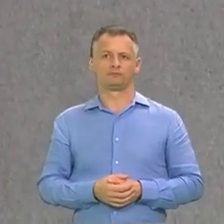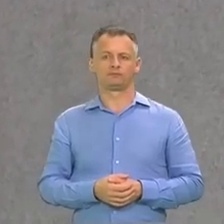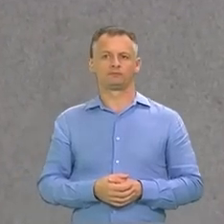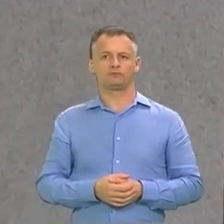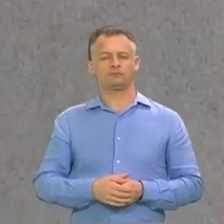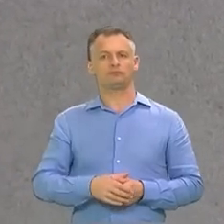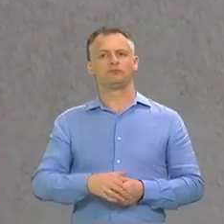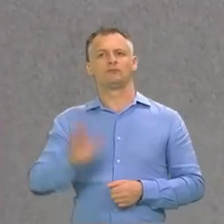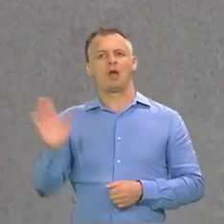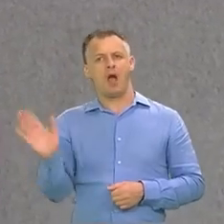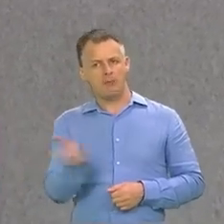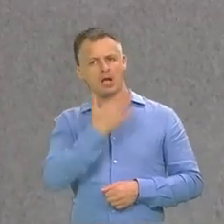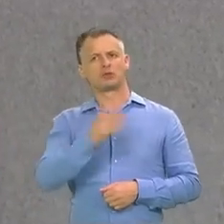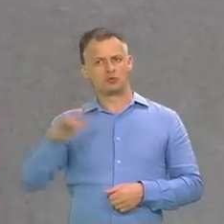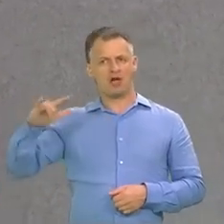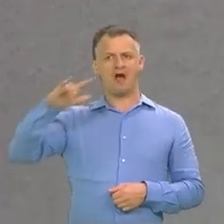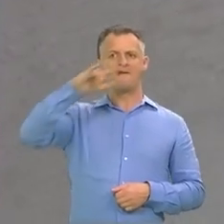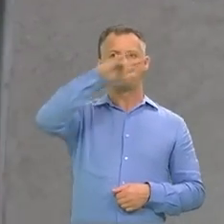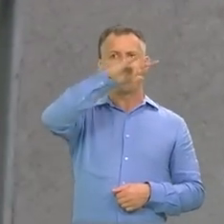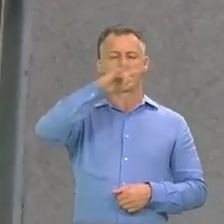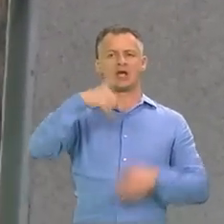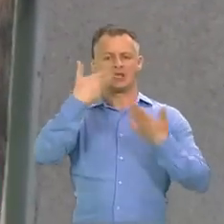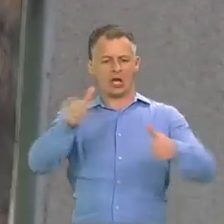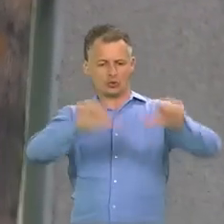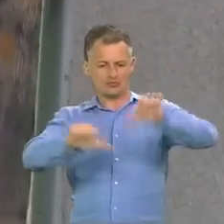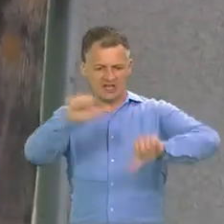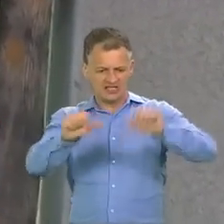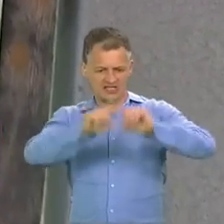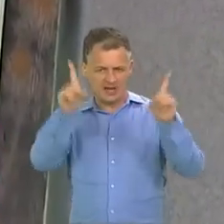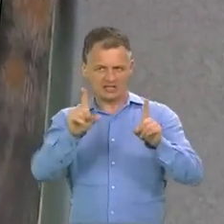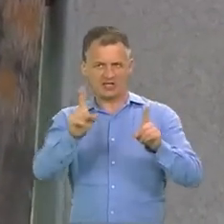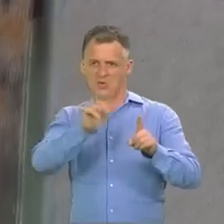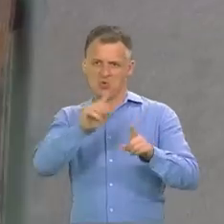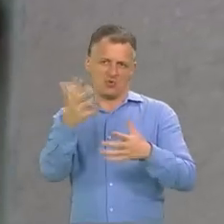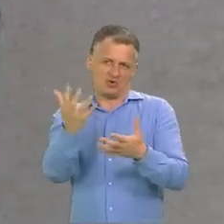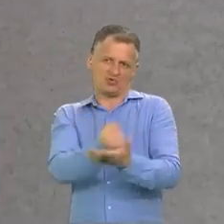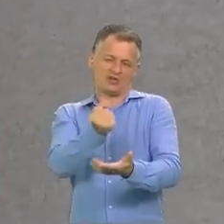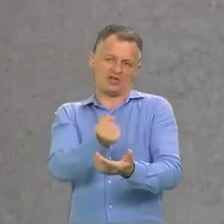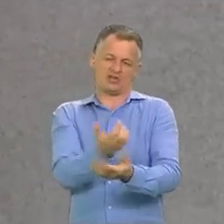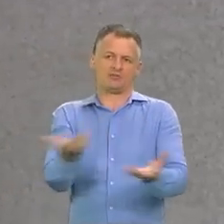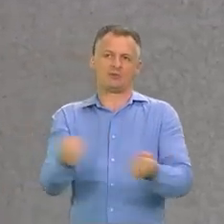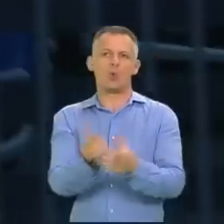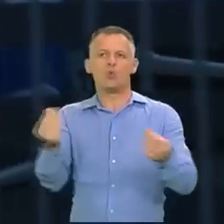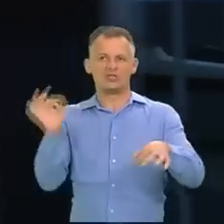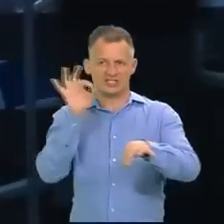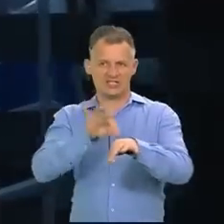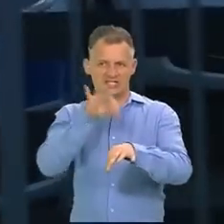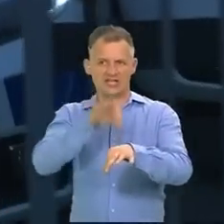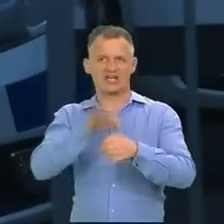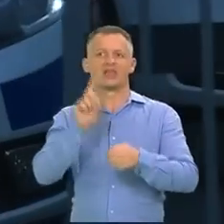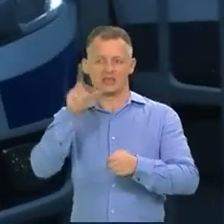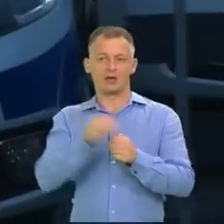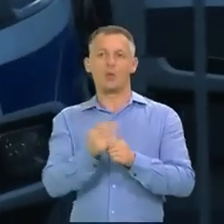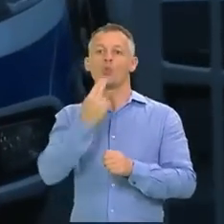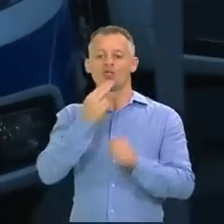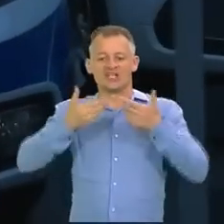trecut avioanele așa pe sus și dimineața, dar cred că nu se face față. Foarte mulți sunt sali. Da. De ce? Polițiștii au deschis